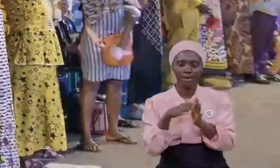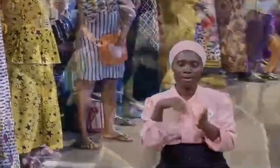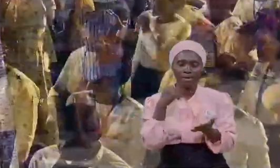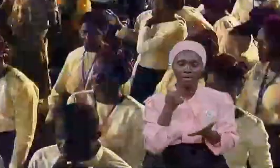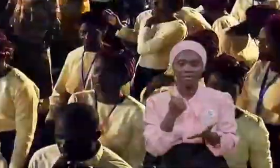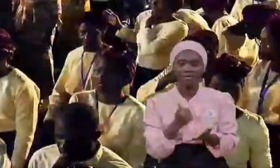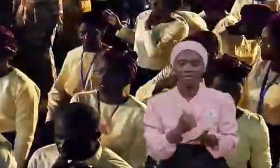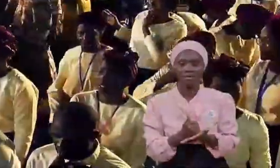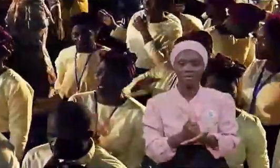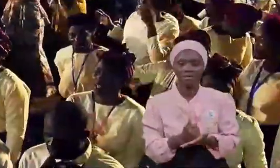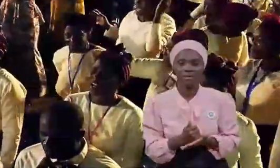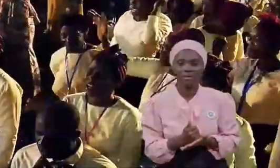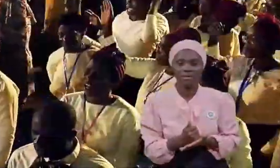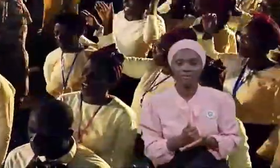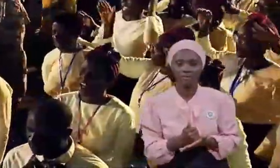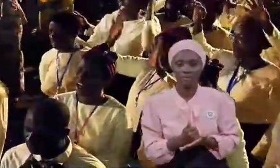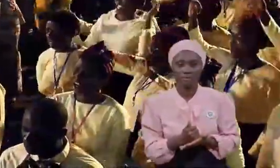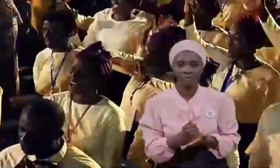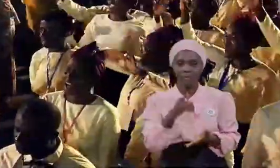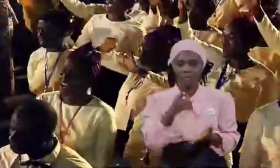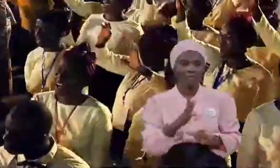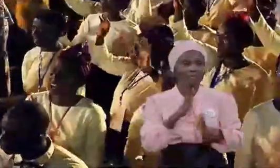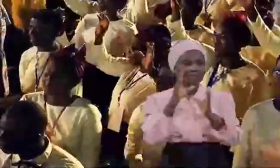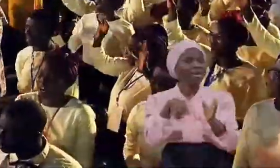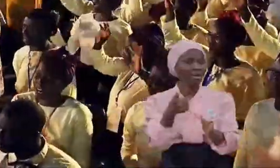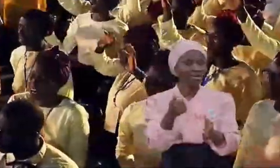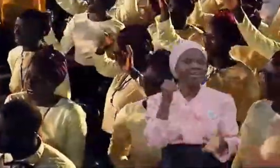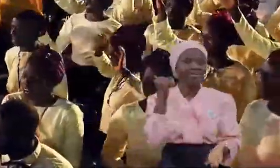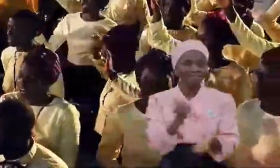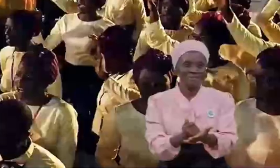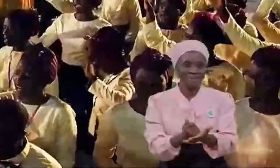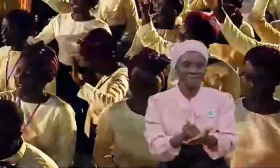Vous allez donner notre amen avant de vous asseoir.